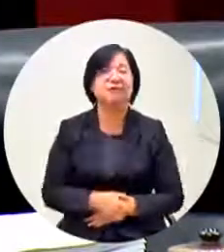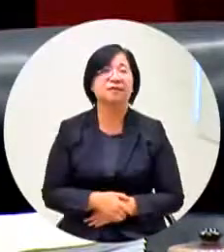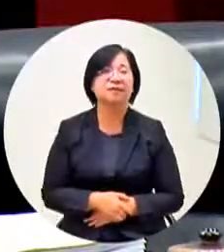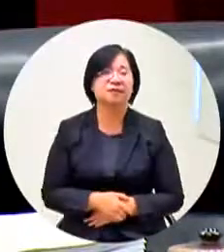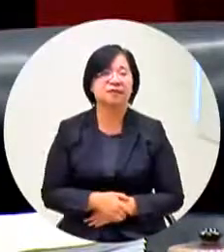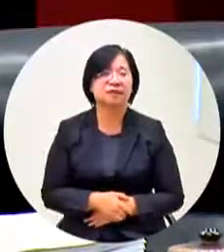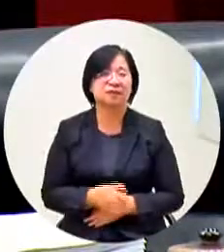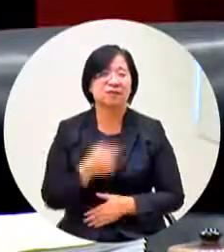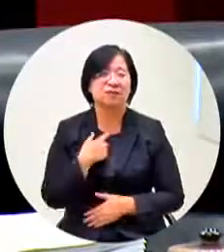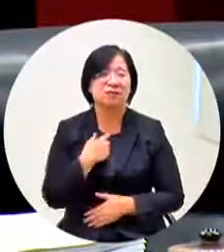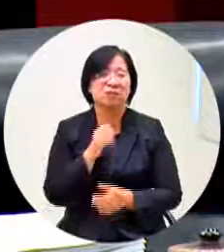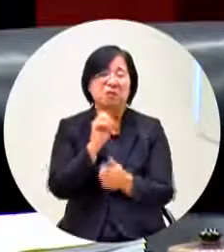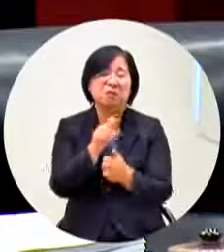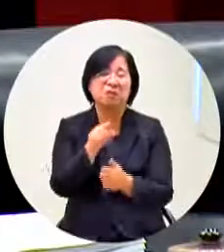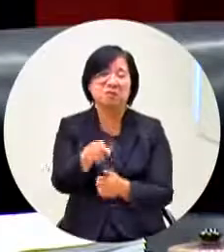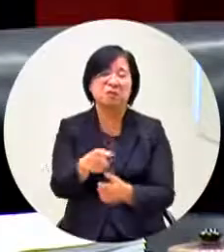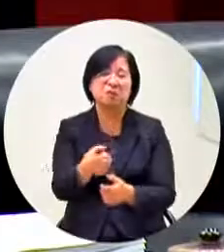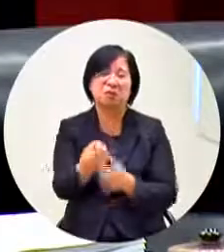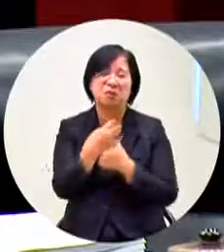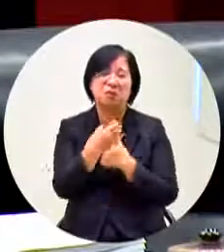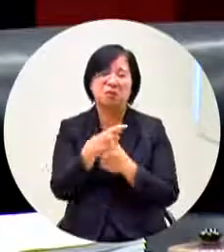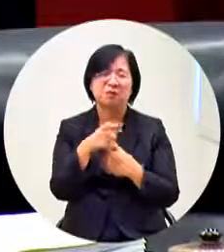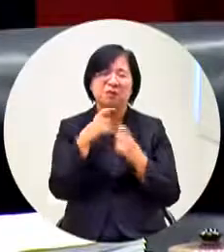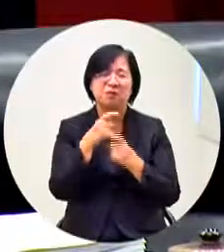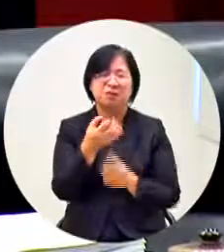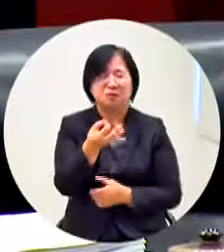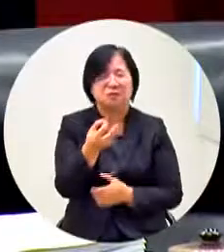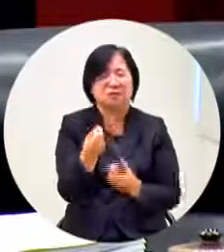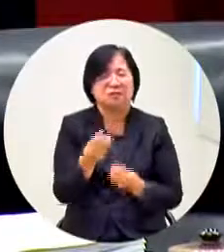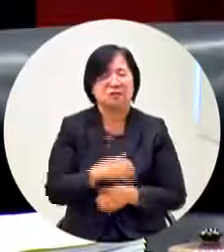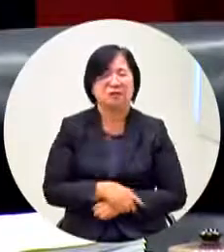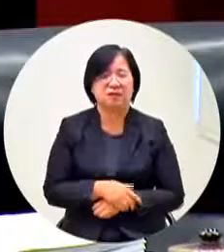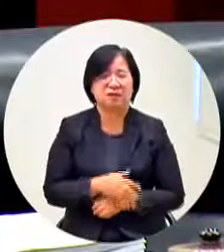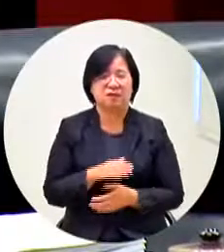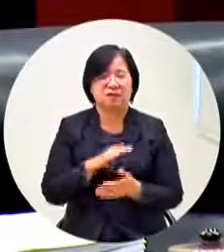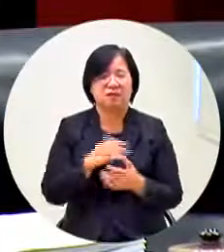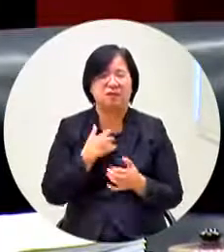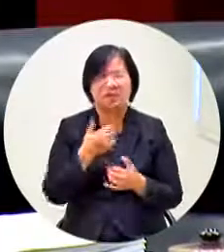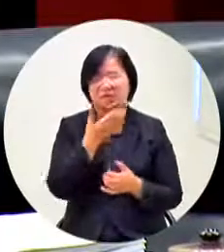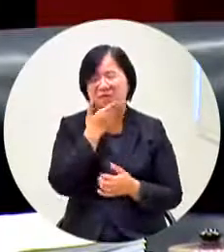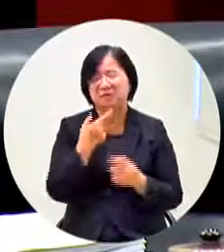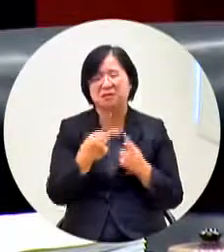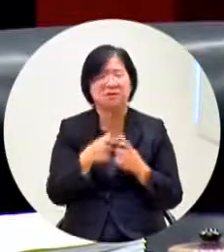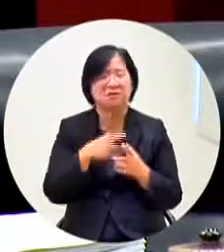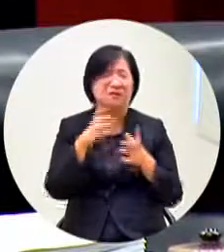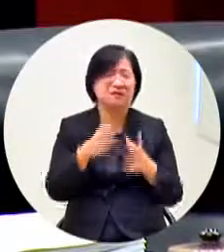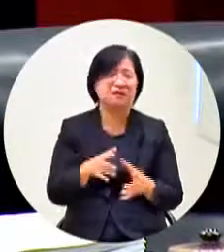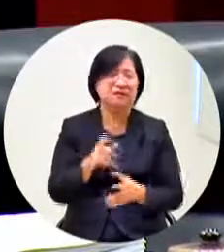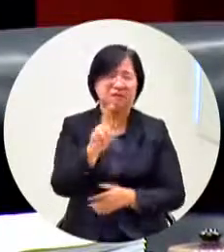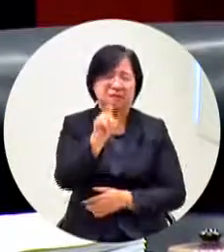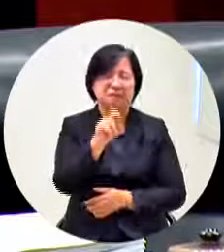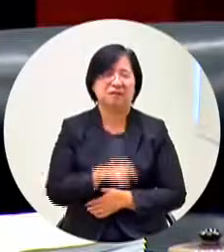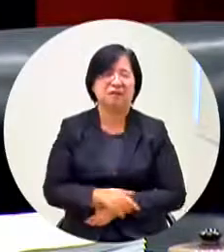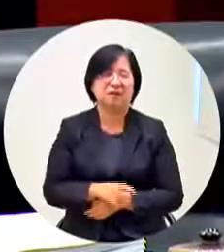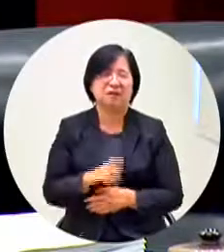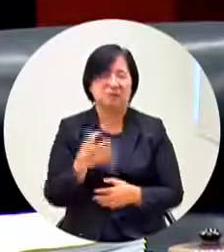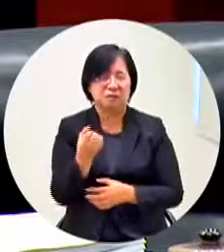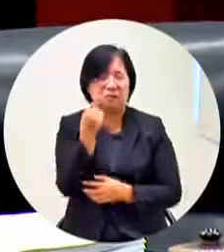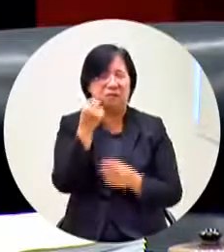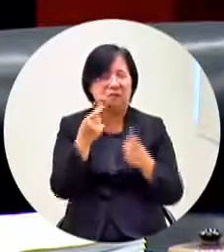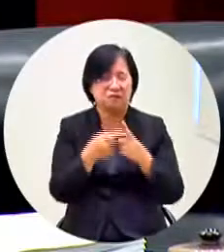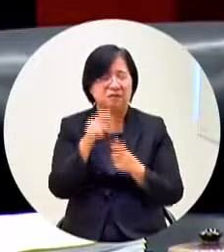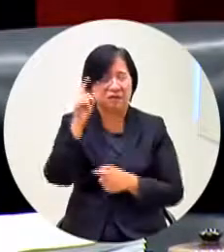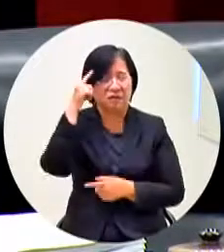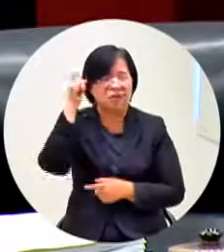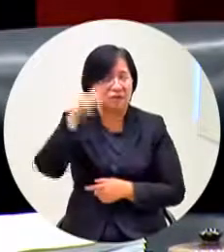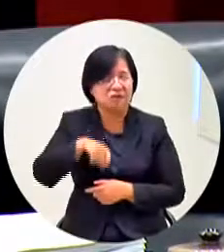单位讲，他们又跟我讲说啊，没钱啦，都真的没法度，爱个树林的，爱个树林的，所有权人同意啊，所有权